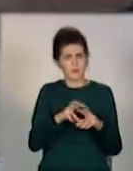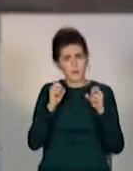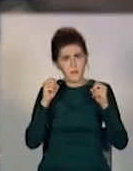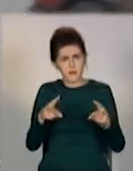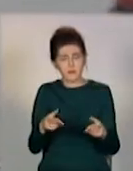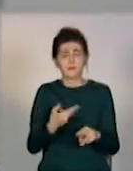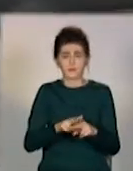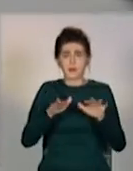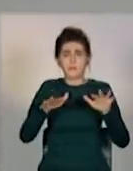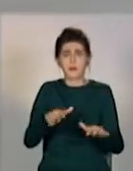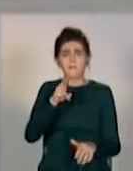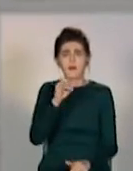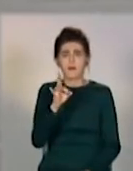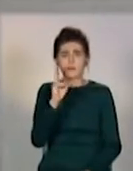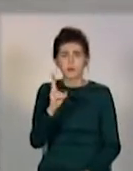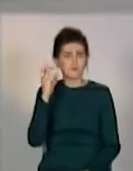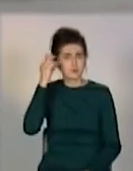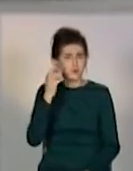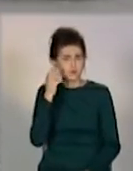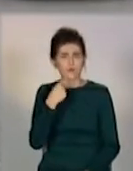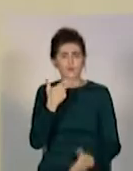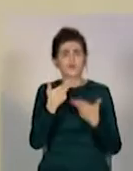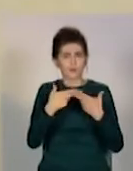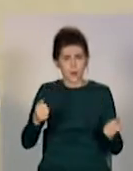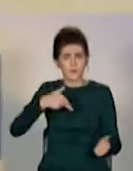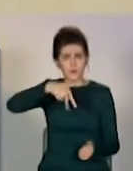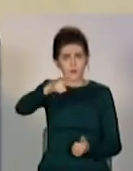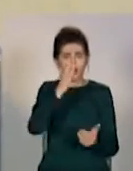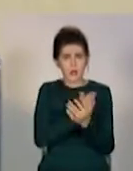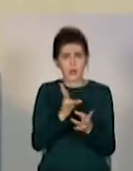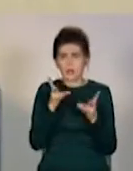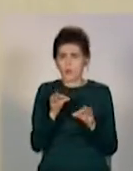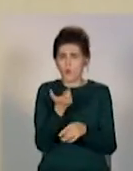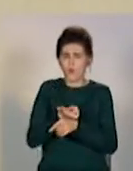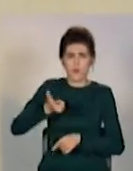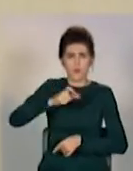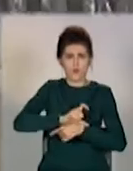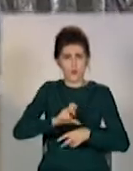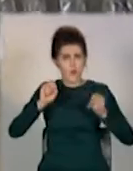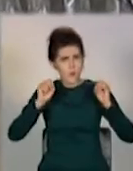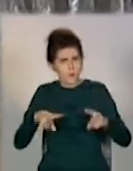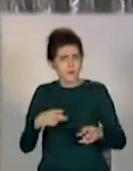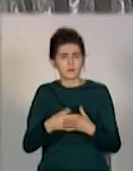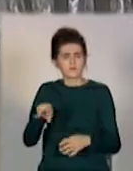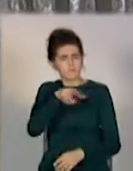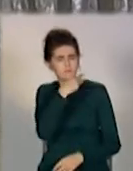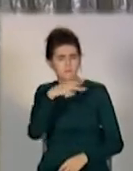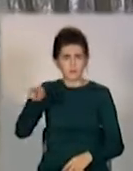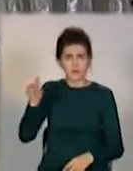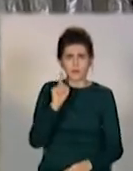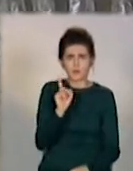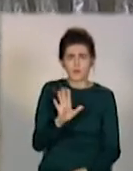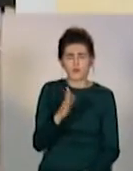Біля парку імені Пушкіна пішохідні переходи є, але вони небезпечні, вважає Максим Фенченко. З родиною ходить на відпочинок та